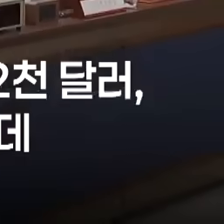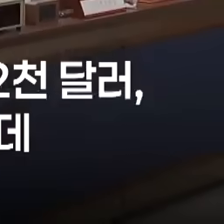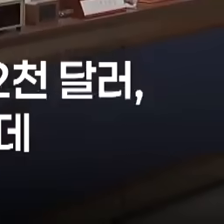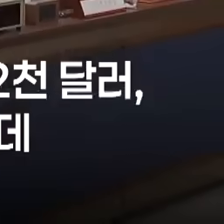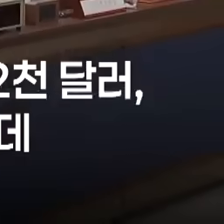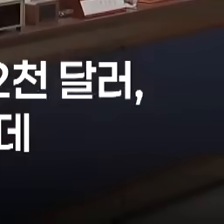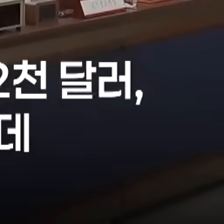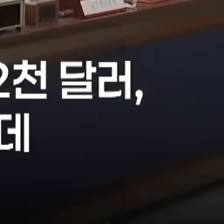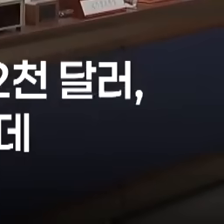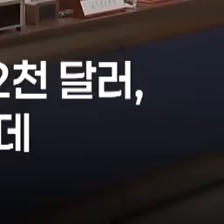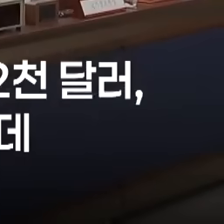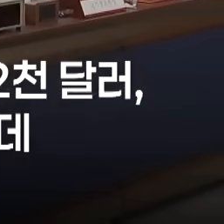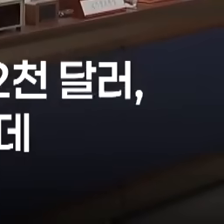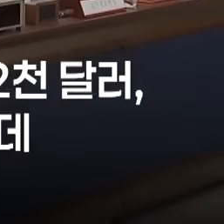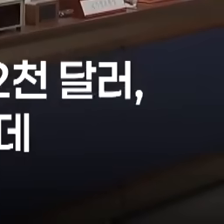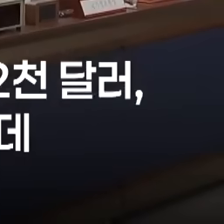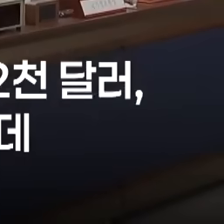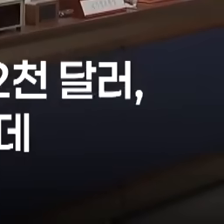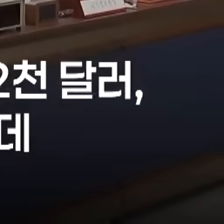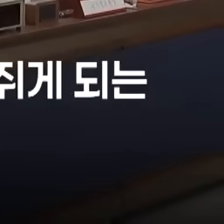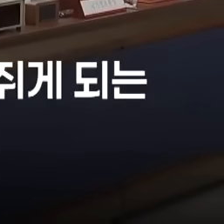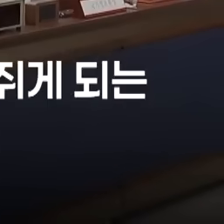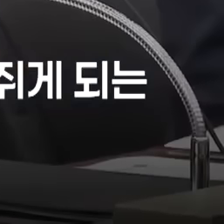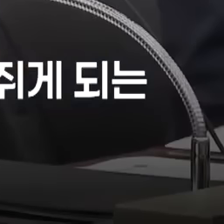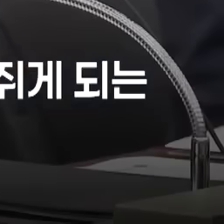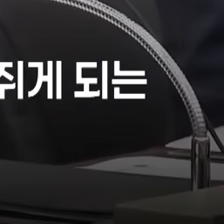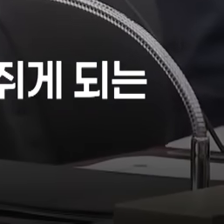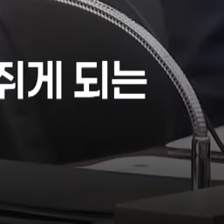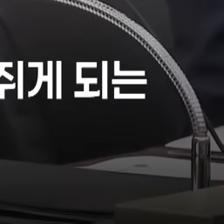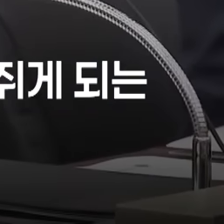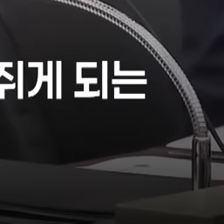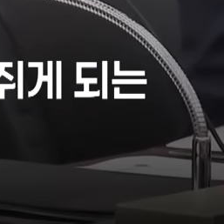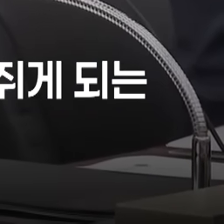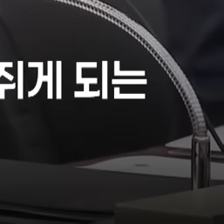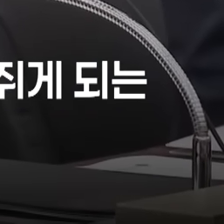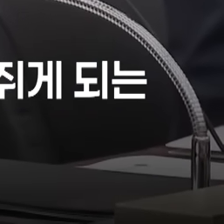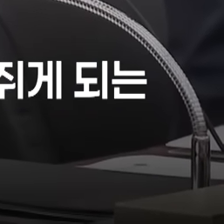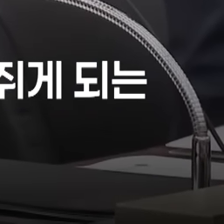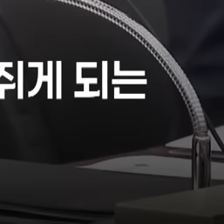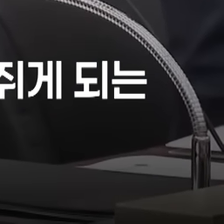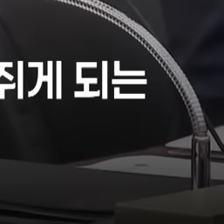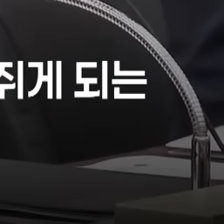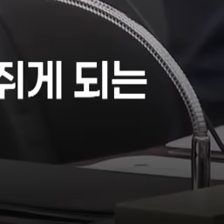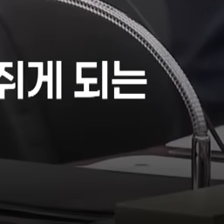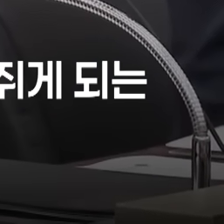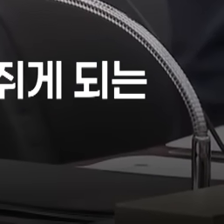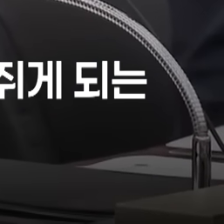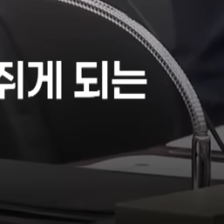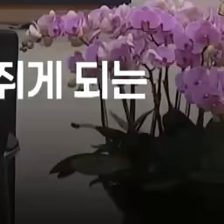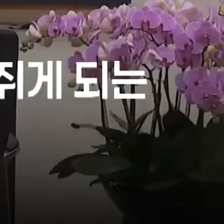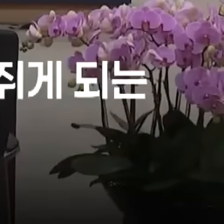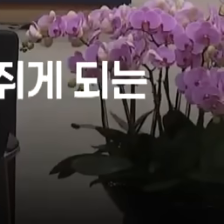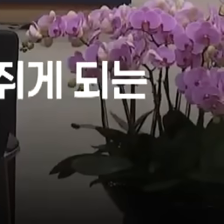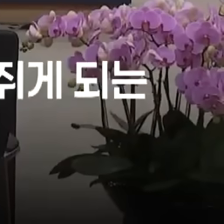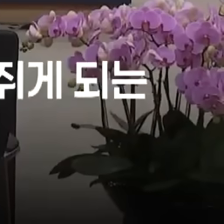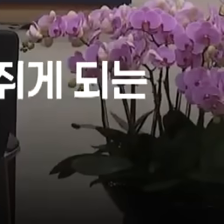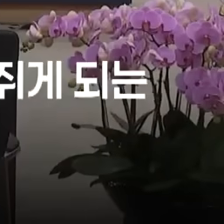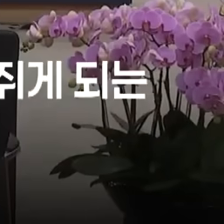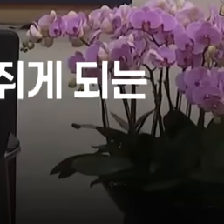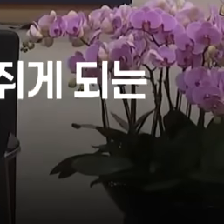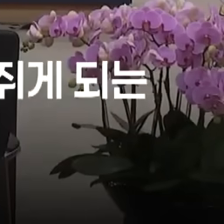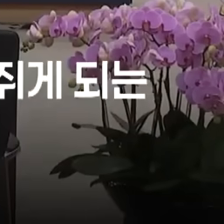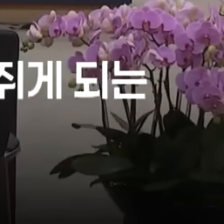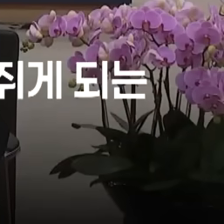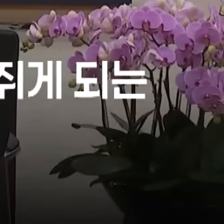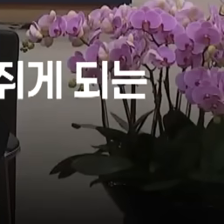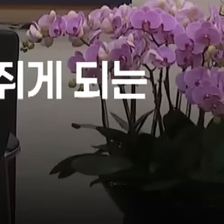약 278만 원을 받을 것이라고 했는데 유 의원의 주장대로라면 실제 북한군 병사가 손에 쥐게 되는